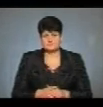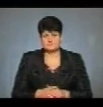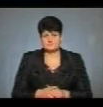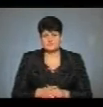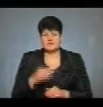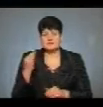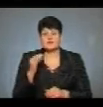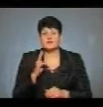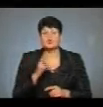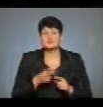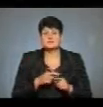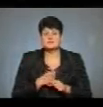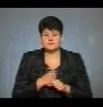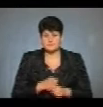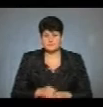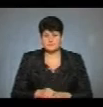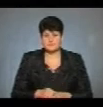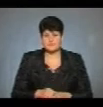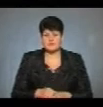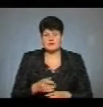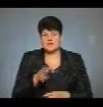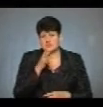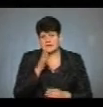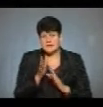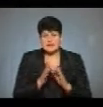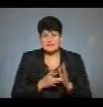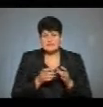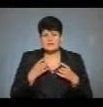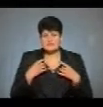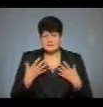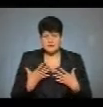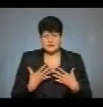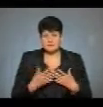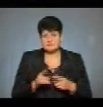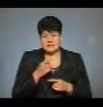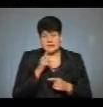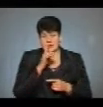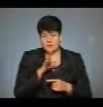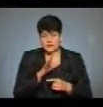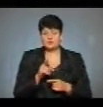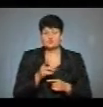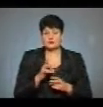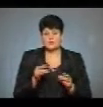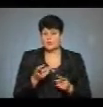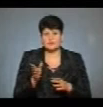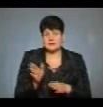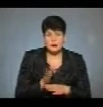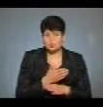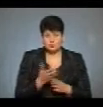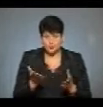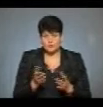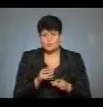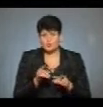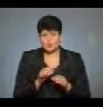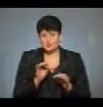Цікаво, хто це зробив. Здається, що на час різдвяних свят це непогана ідея, чому б і ні. Тобто його ж, в принципі, не демонтують і